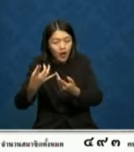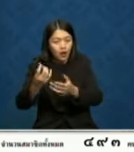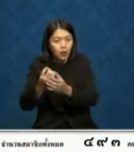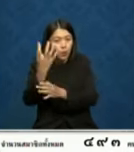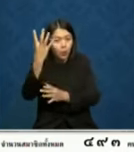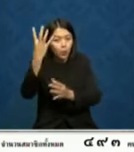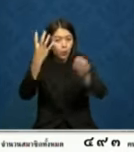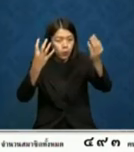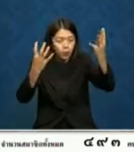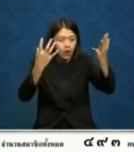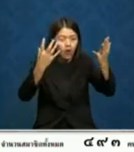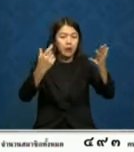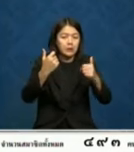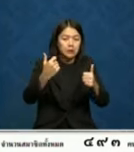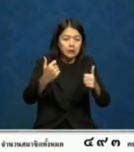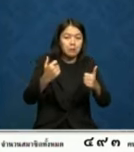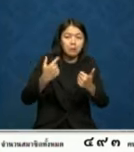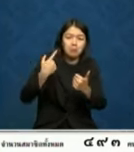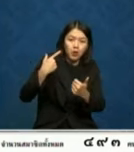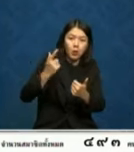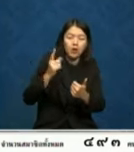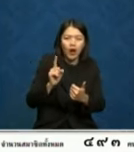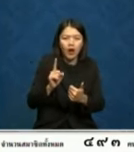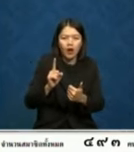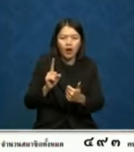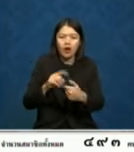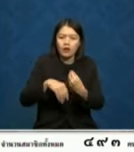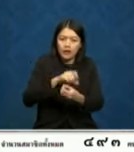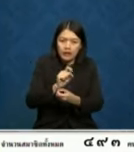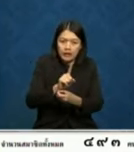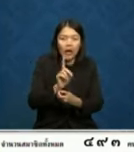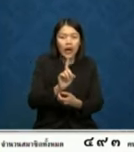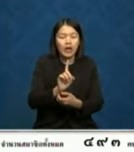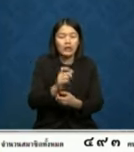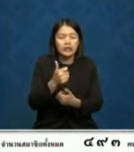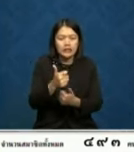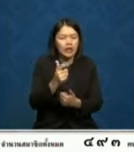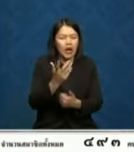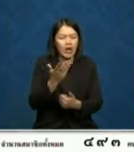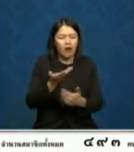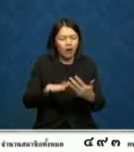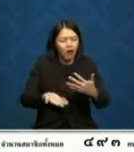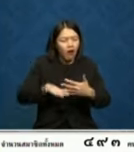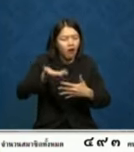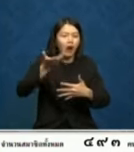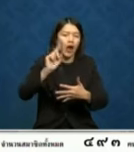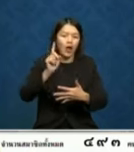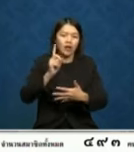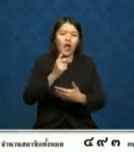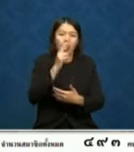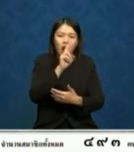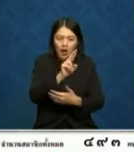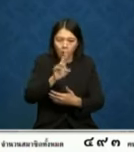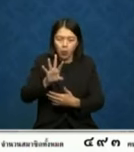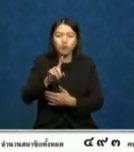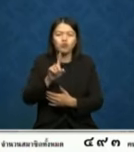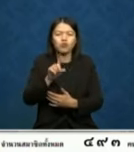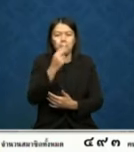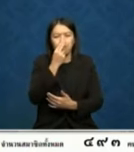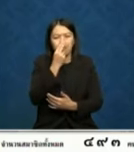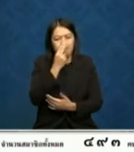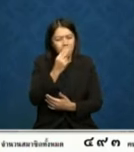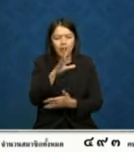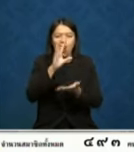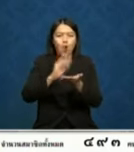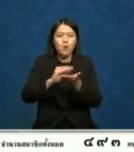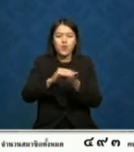นิเวศน์ในทางระบบนิเวศยังไงมันตอบแทนทางเศรษฐกิจยังไงผมคิดว่าอันนี้เนี่ยก็คือระบบตรงเผมคิดว่าผมไม่เห็นตัว